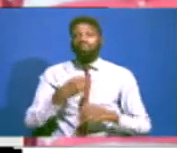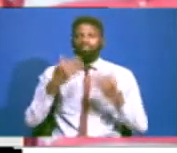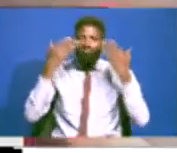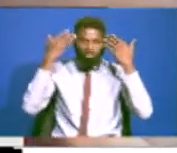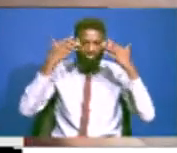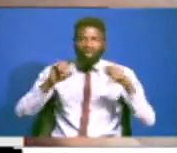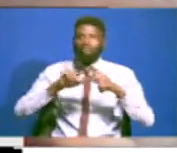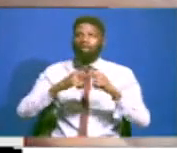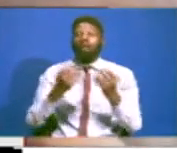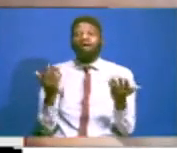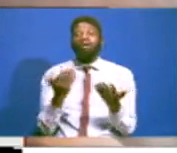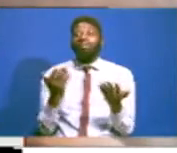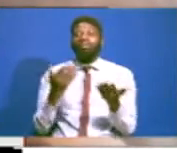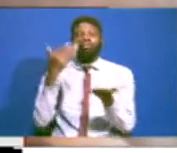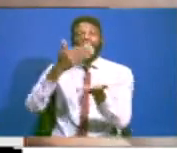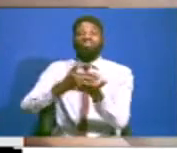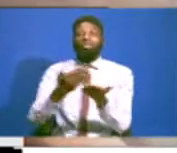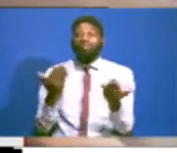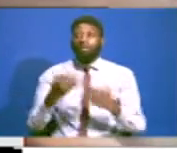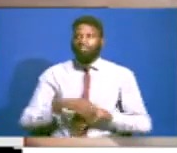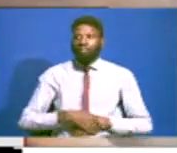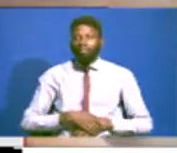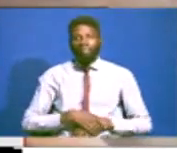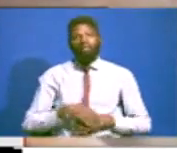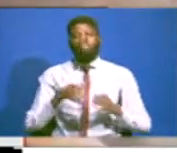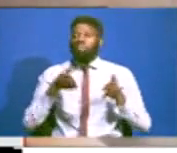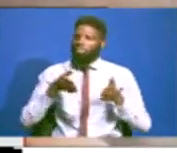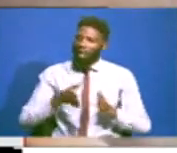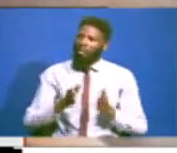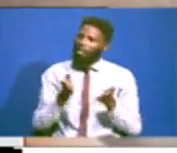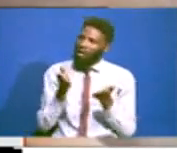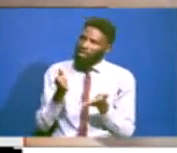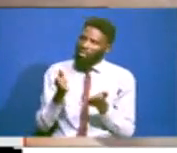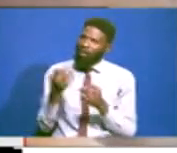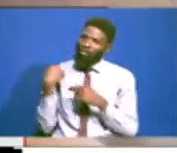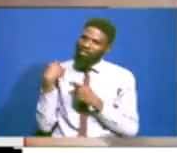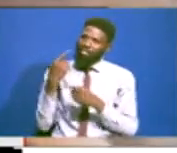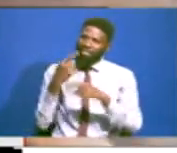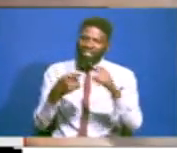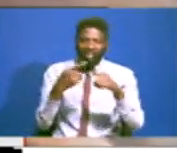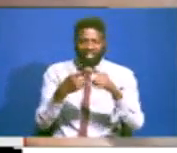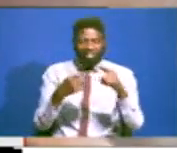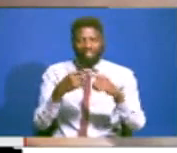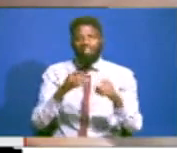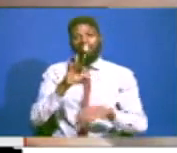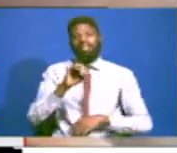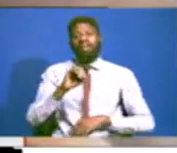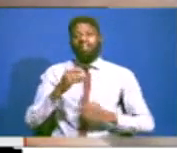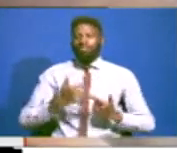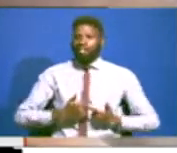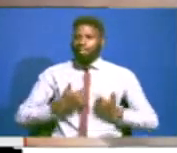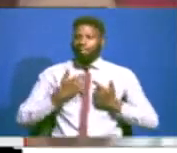au tumalizie wapi. Zao kwa hii shamba. Tumekaa hiyo miaka, nimesema miaka 30. Tutaenda